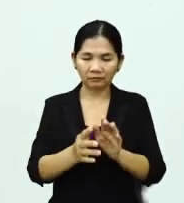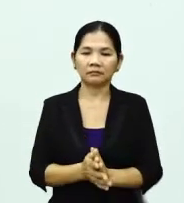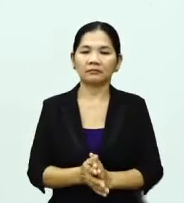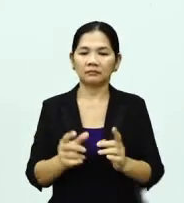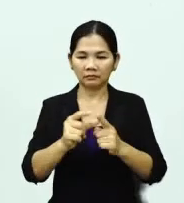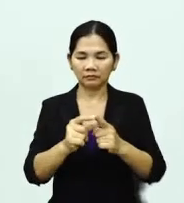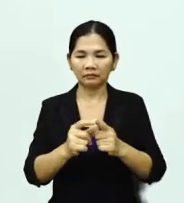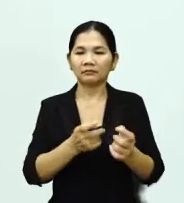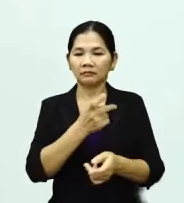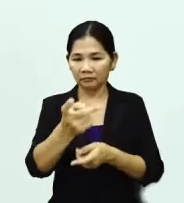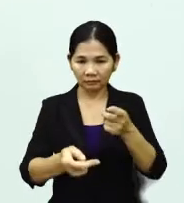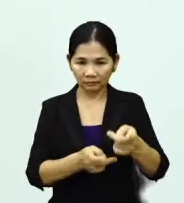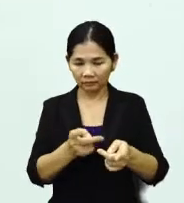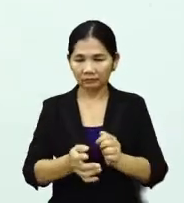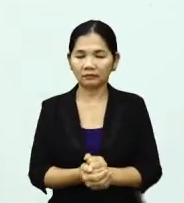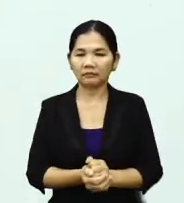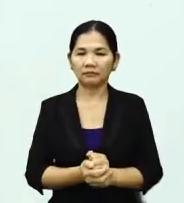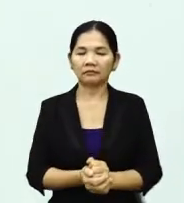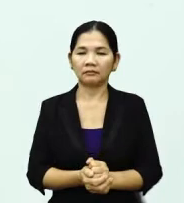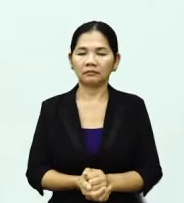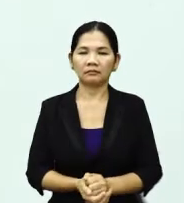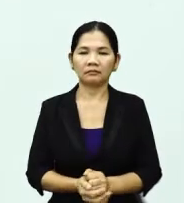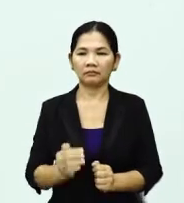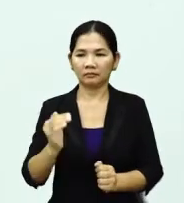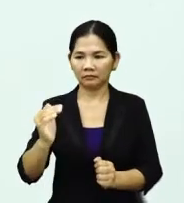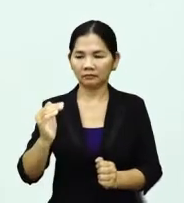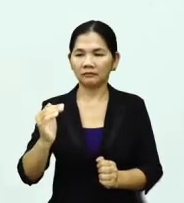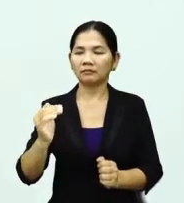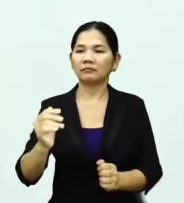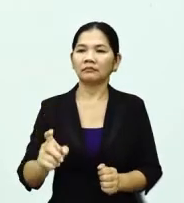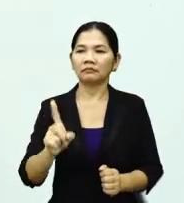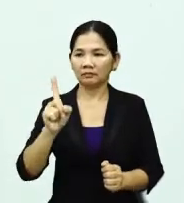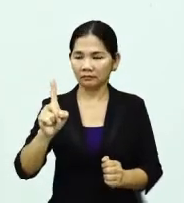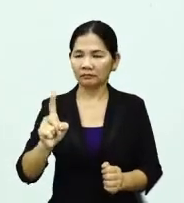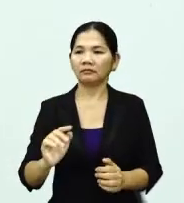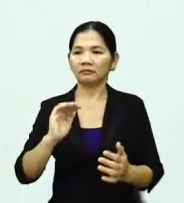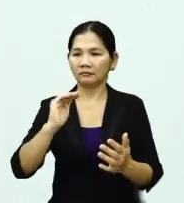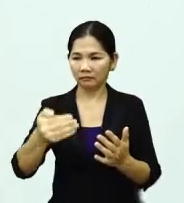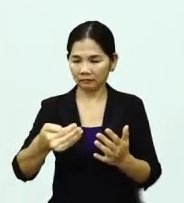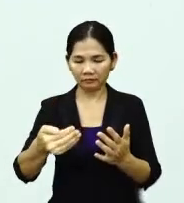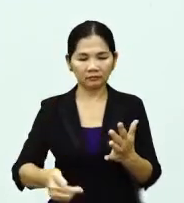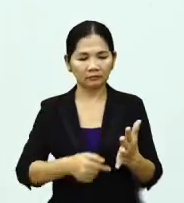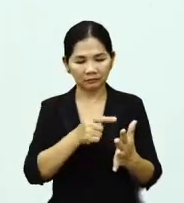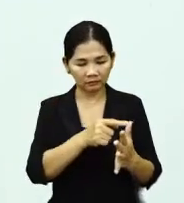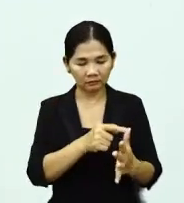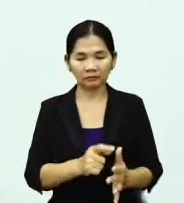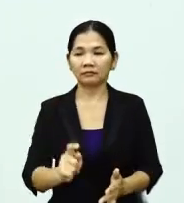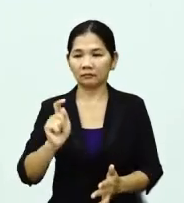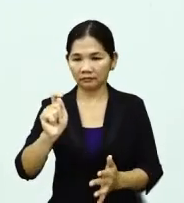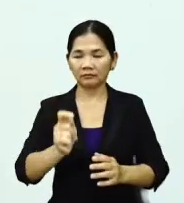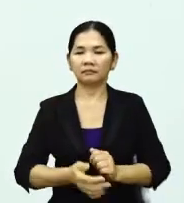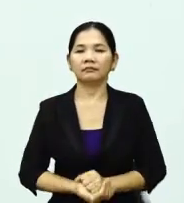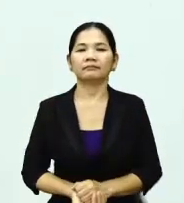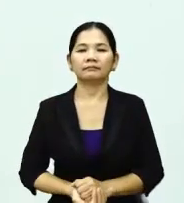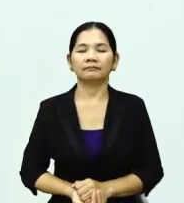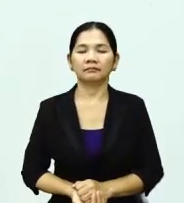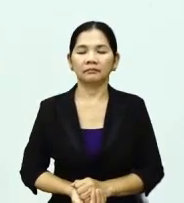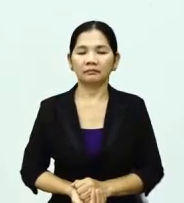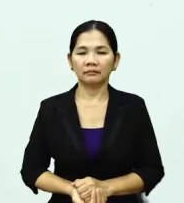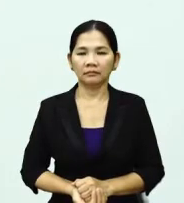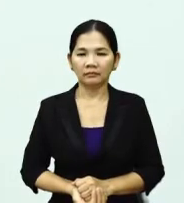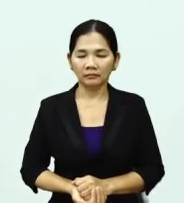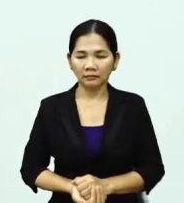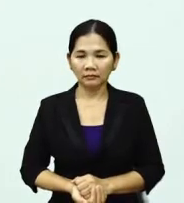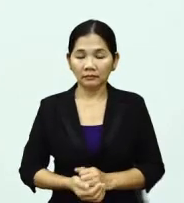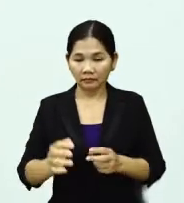sạch nâng phía xa chà sạch tư sạch sạch ní con này khu ban bằng riêng con chà nâng khu nông mê riêng ẩm nàn hạch đài nè con nế Chà,